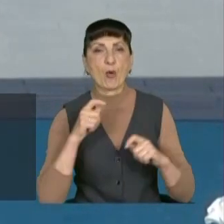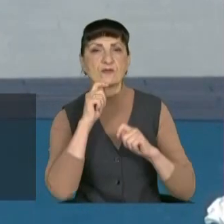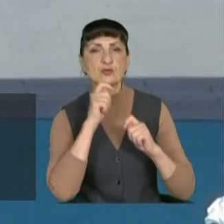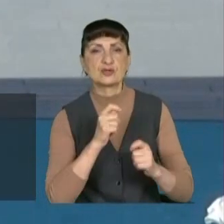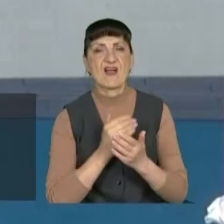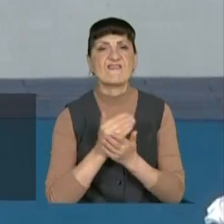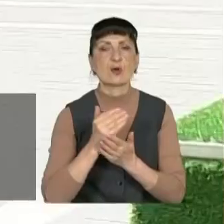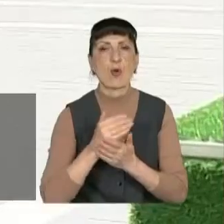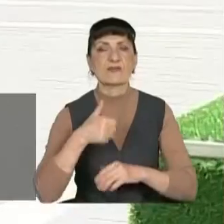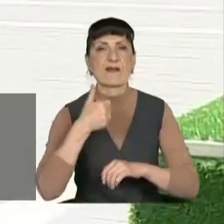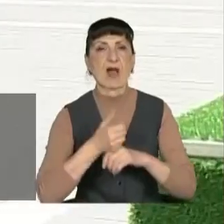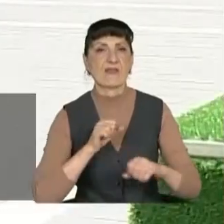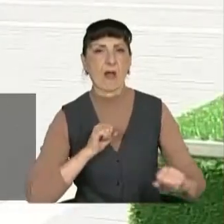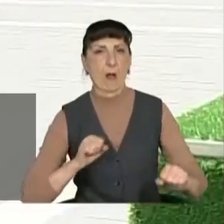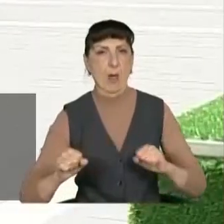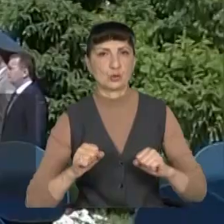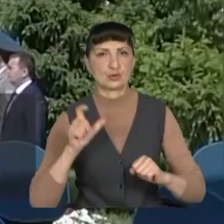верховный главнокомандующий.